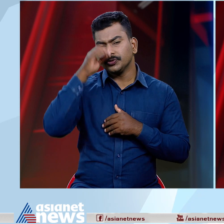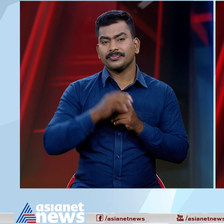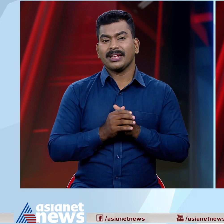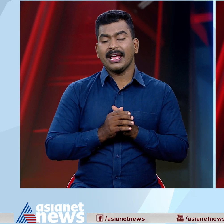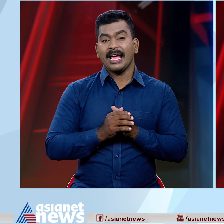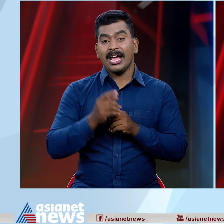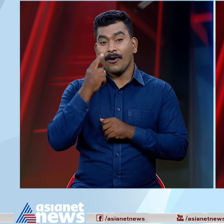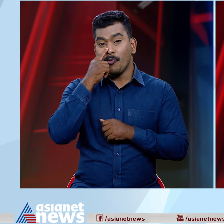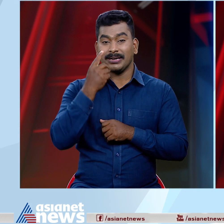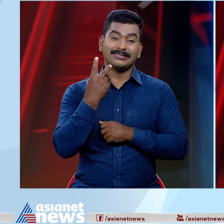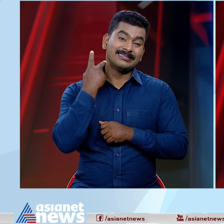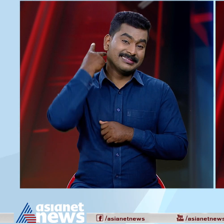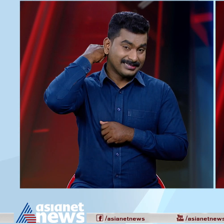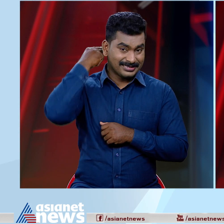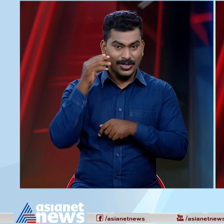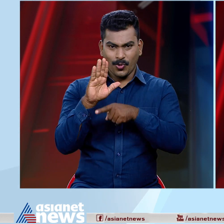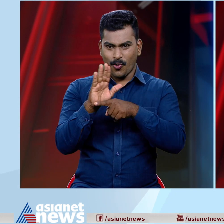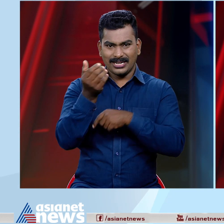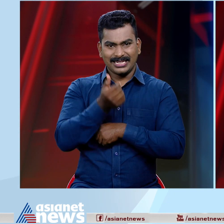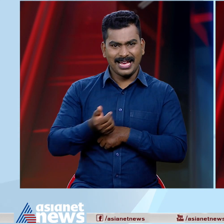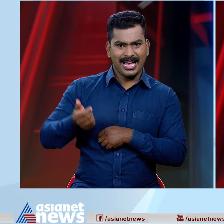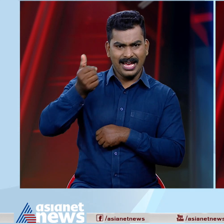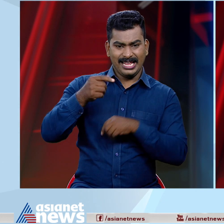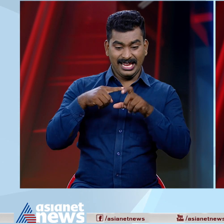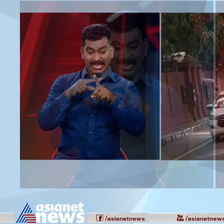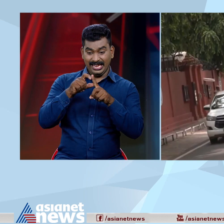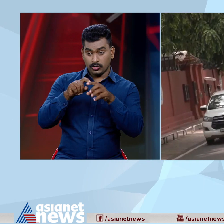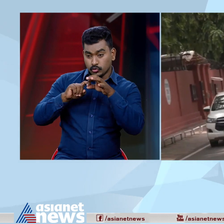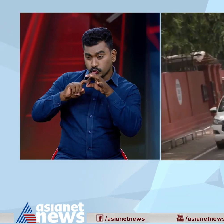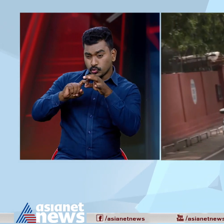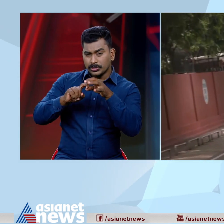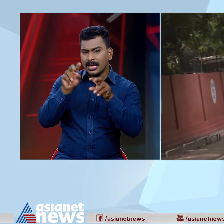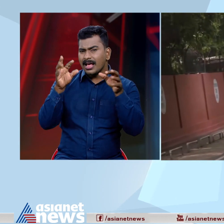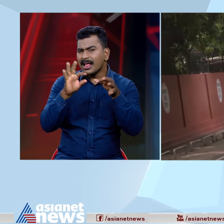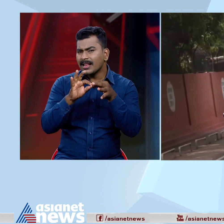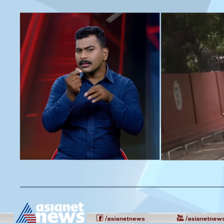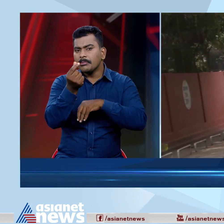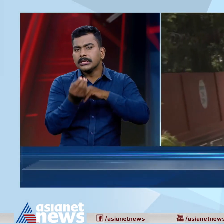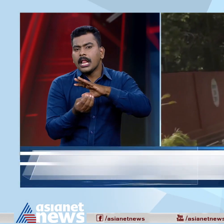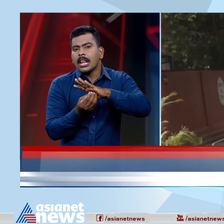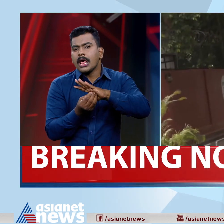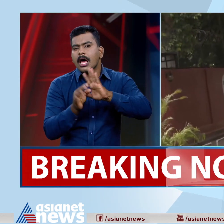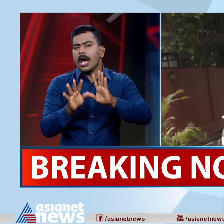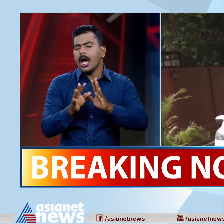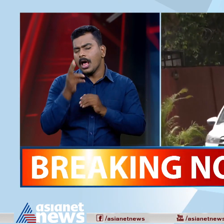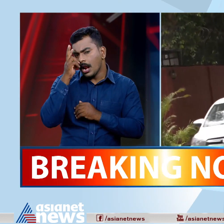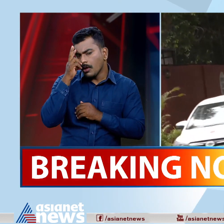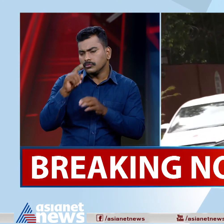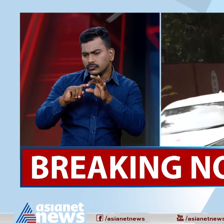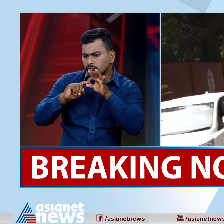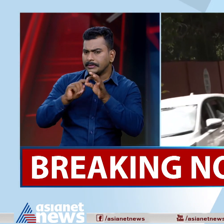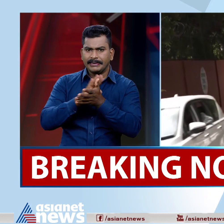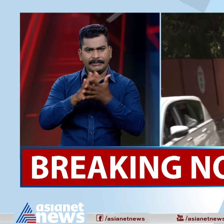നാഷണൽ ഹെറാൾഡ് കേസിൽ സോണിയാഗാന്ധിയുടെ ചോദ്യം ചെയ്യൽ പൂർത്തിയായി. 11 മണിക്കൂറാണ് സോണിയയെ ഇഡി ചോദ്യം ചെയ്തത്. സാമ്പത്തിക ഇടപാടുകൾ സംബന്ധിച്ച